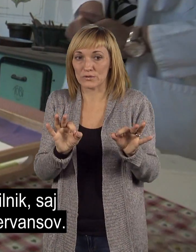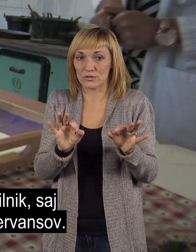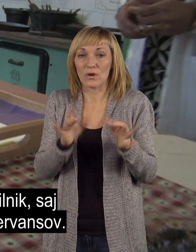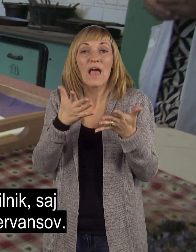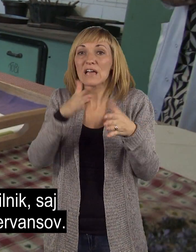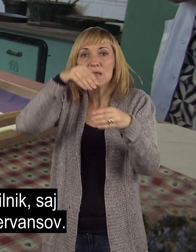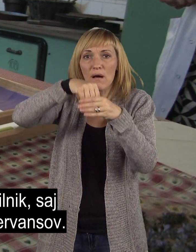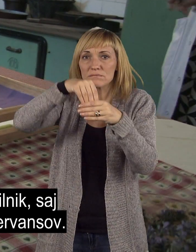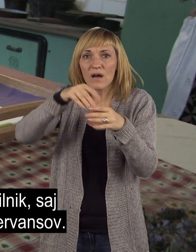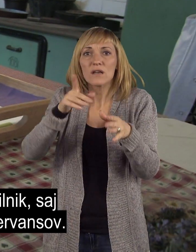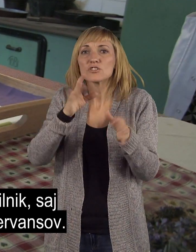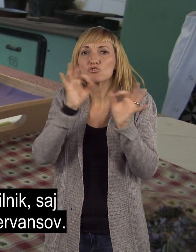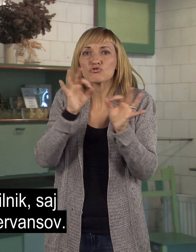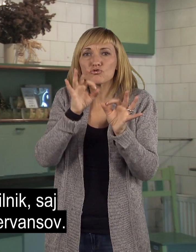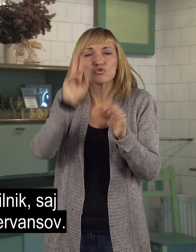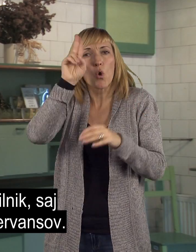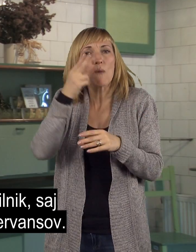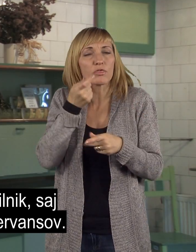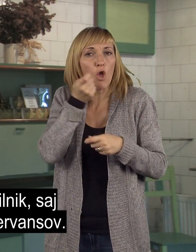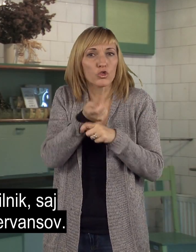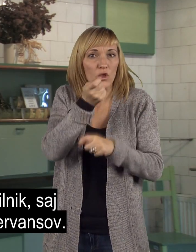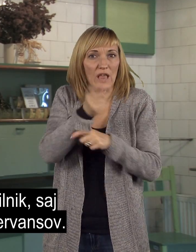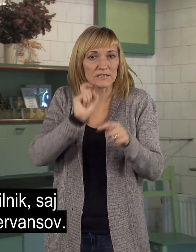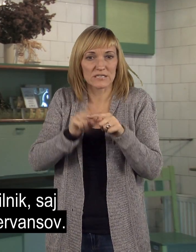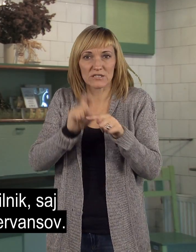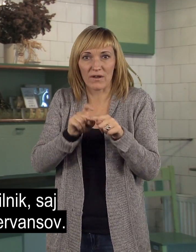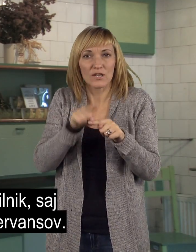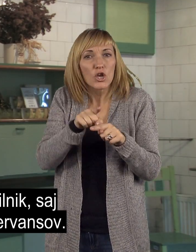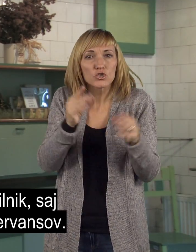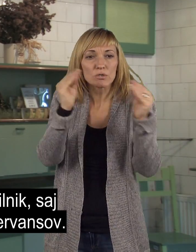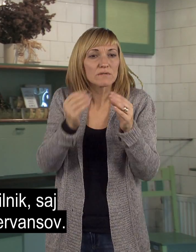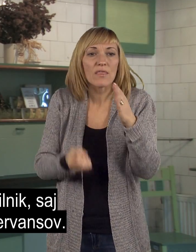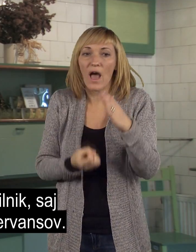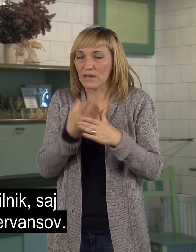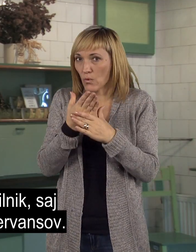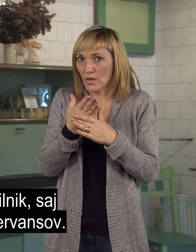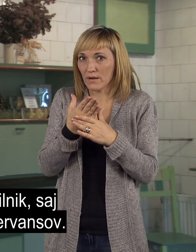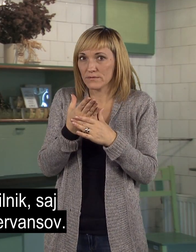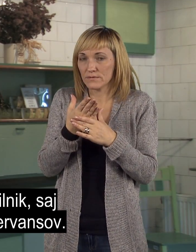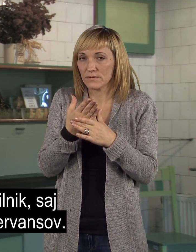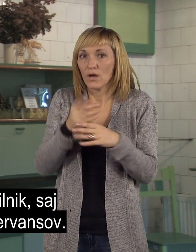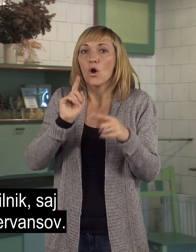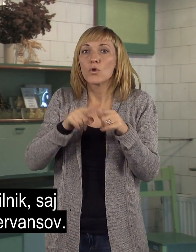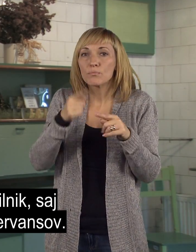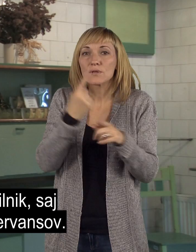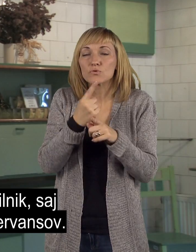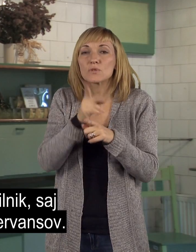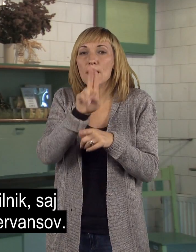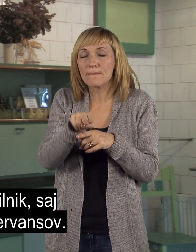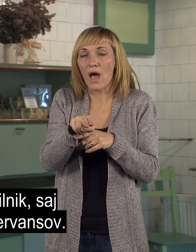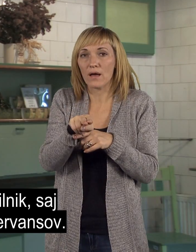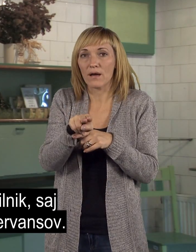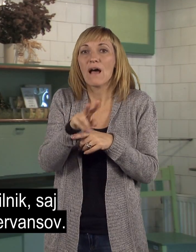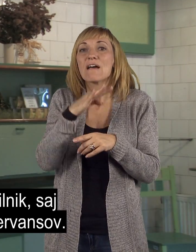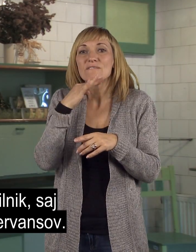temnem prostoru, ker ne vsebujejo konzervans, umetni konzervans, to je, sestavine so popolnoma naravne. In tudi